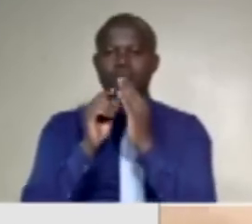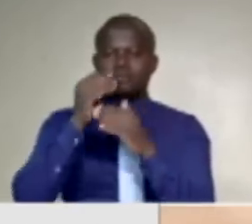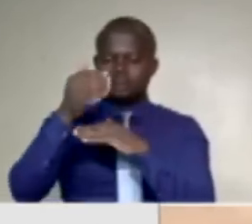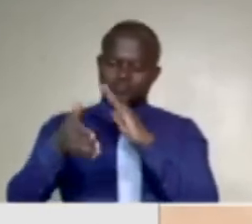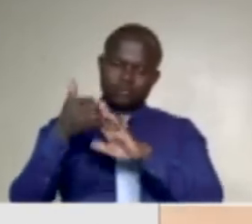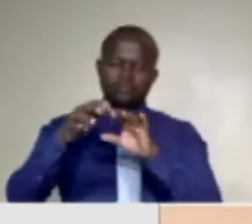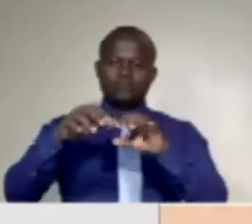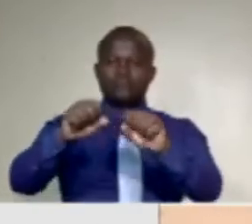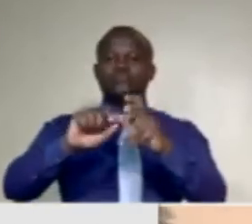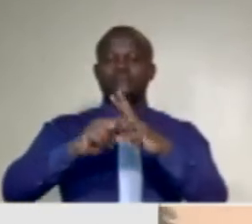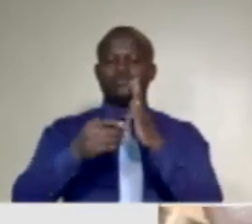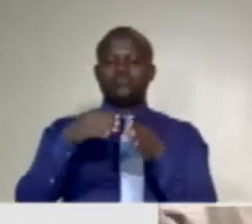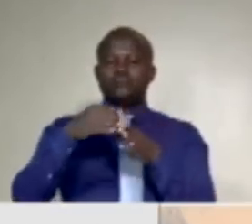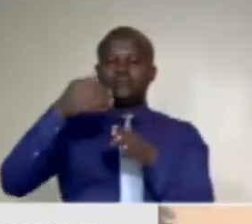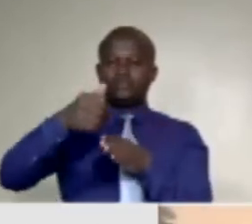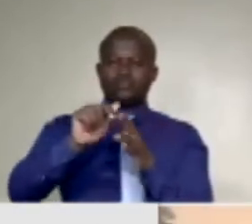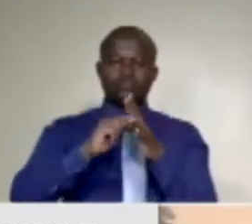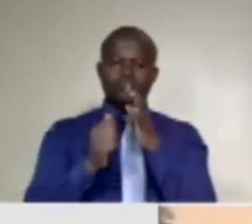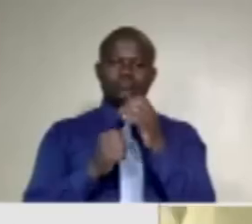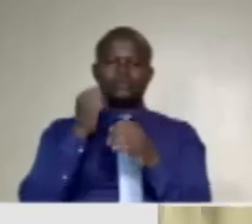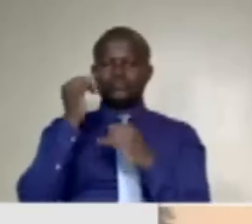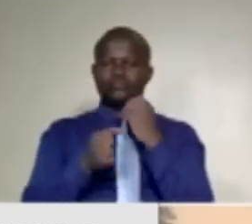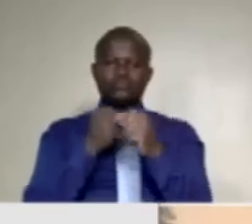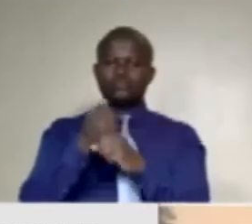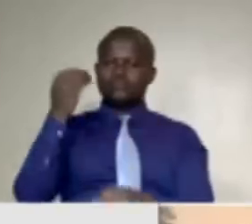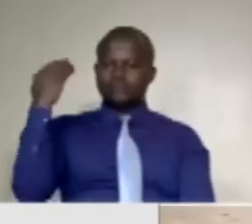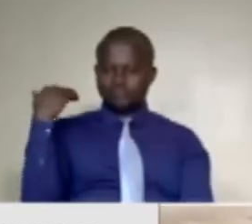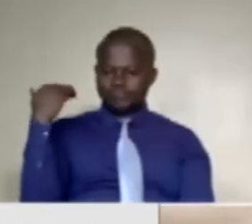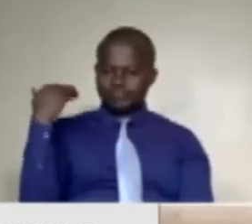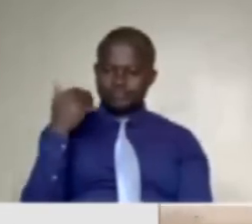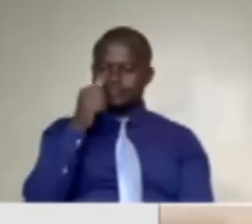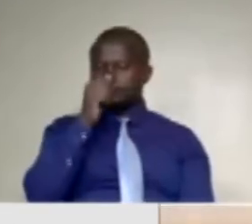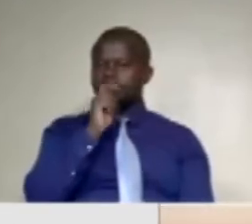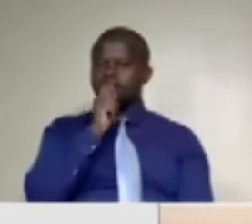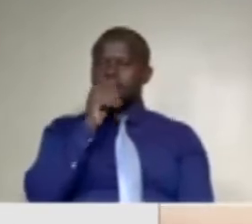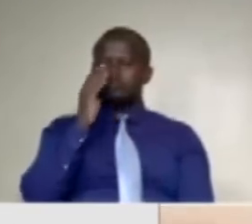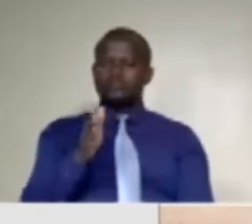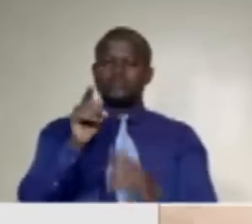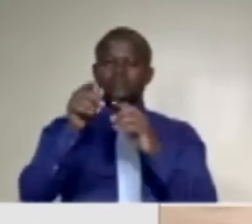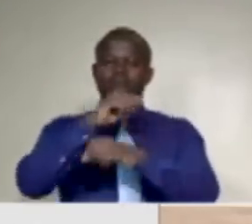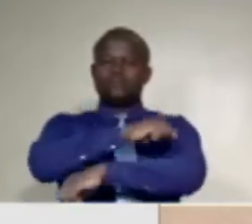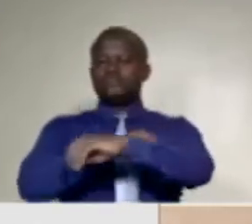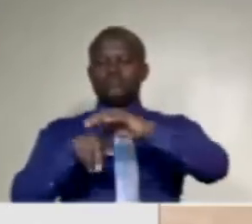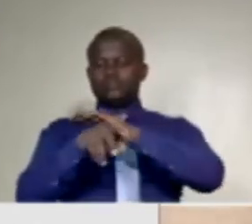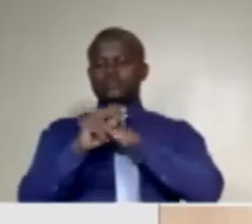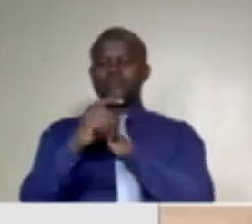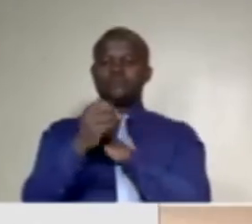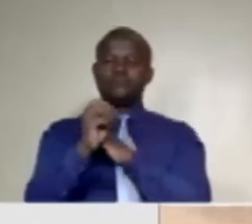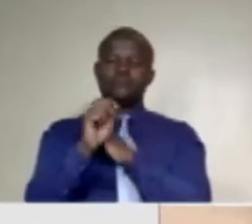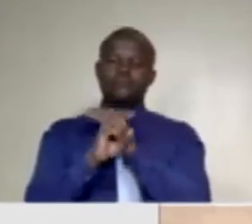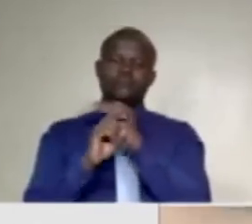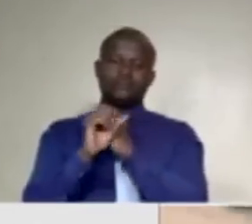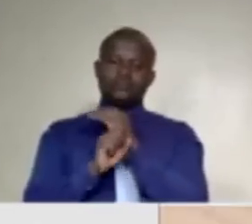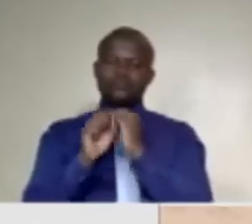kahise kabifata gatangira kubyubaka guhera mu mpera z'umwaka ushize. Umunyamakuru yageze ku ishuri ribanza rya Ngoma riri mu murenge